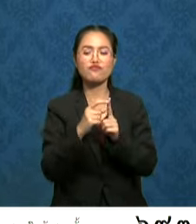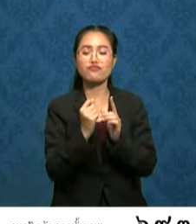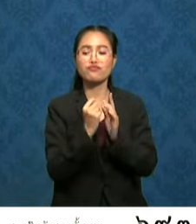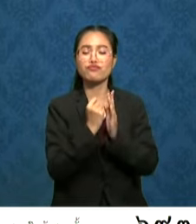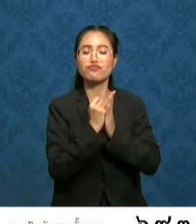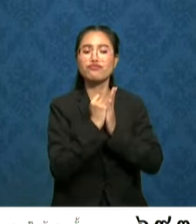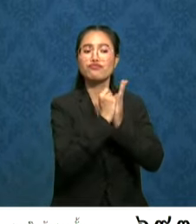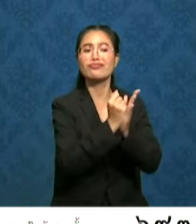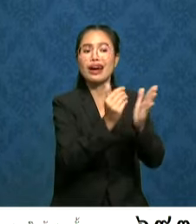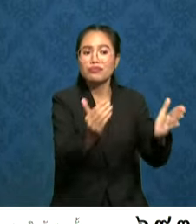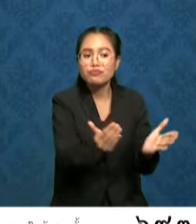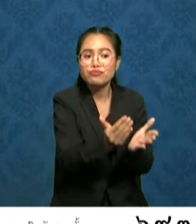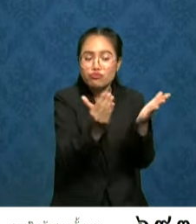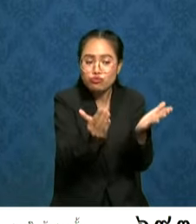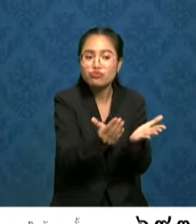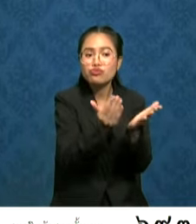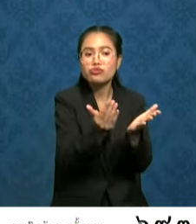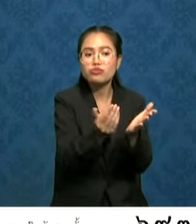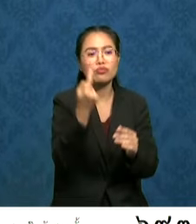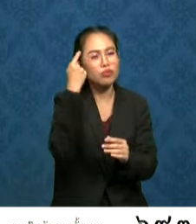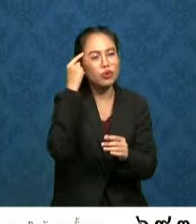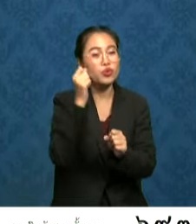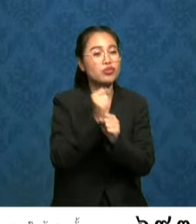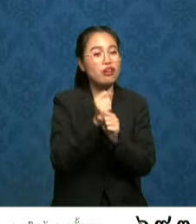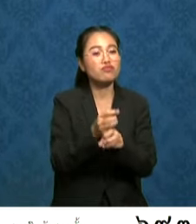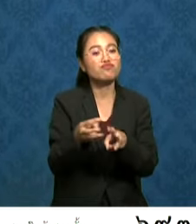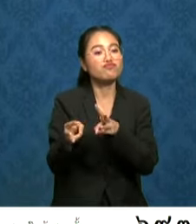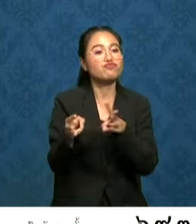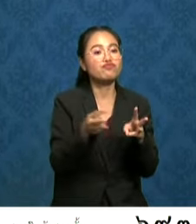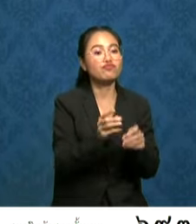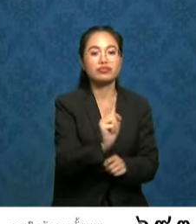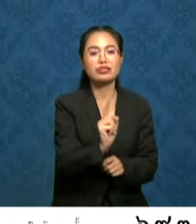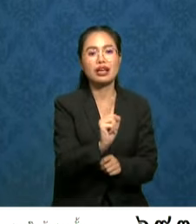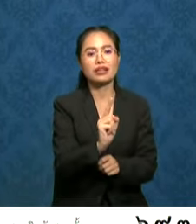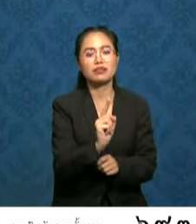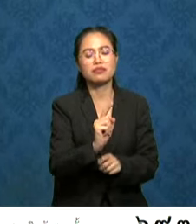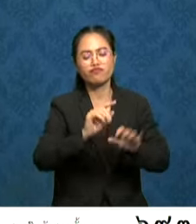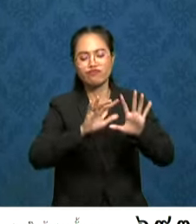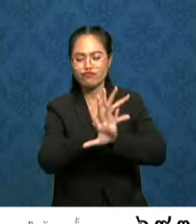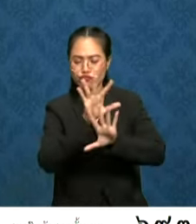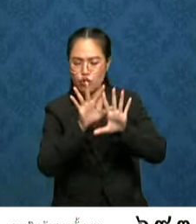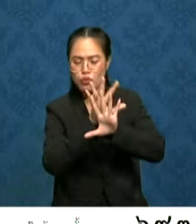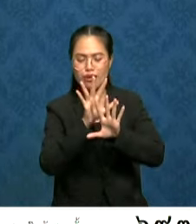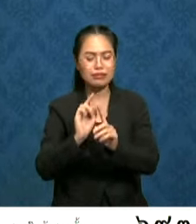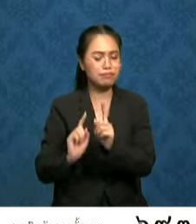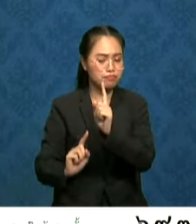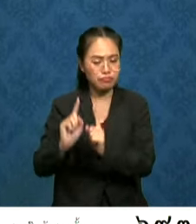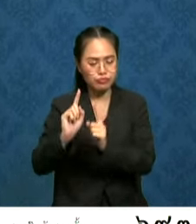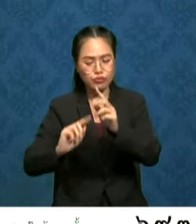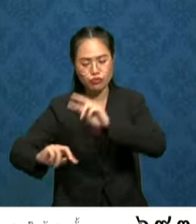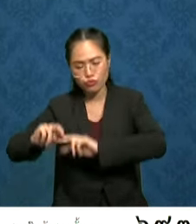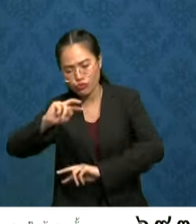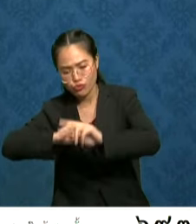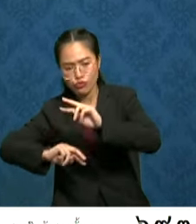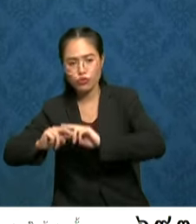หนุนนะคะซึ่งเราไม่รู้ว่าจะทำอย่างไรค่ะมันขาดความชัดเจนนะคะว่าเอ่อตัวชี้วัดที่มันเป็นตัวเลขที่ประชาชนจะ